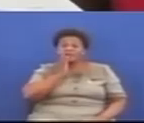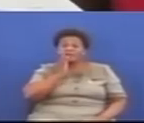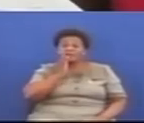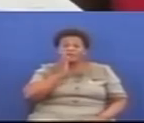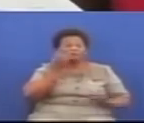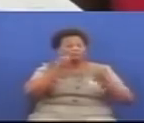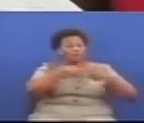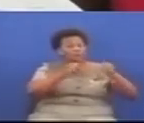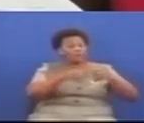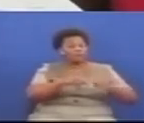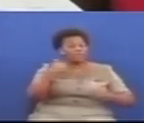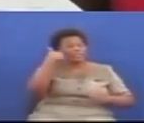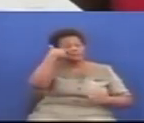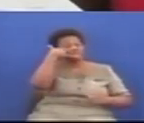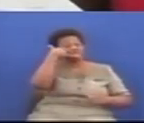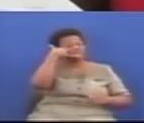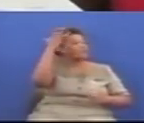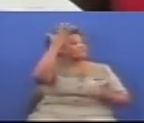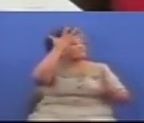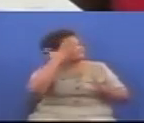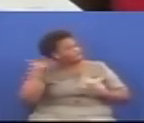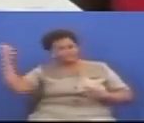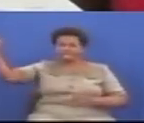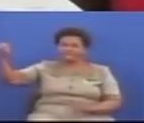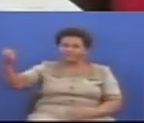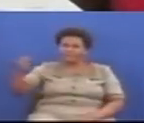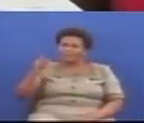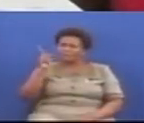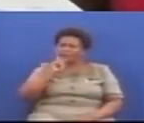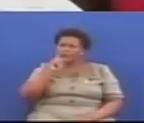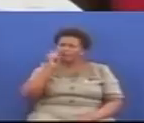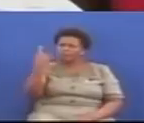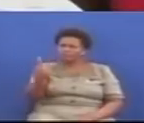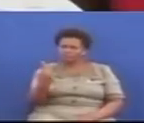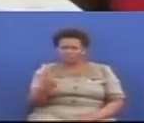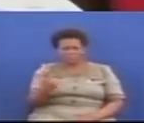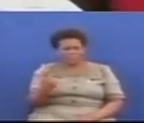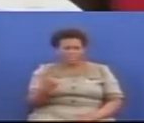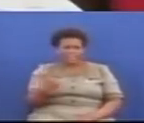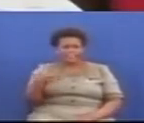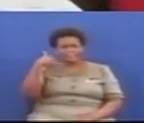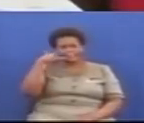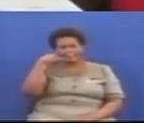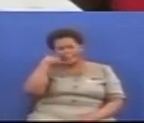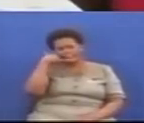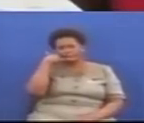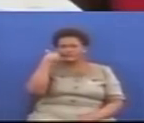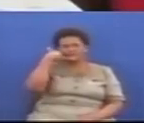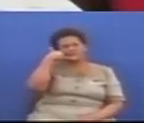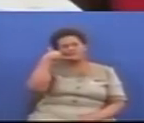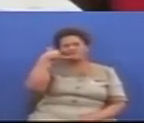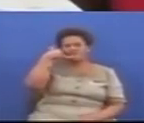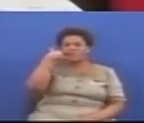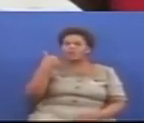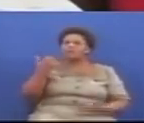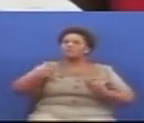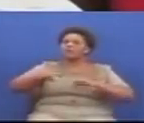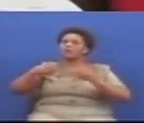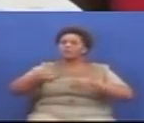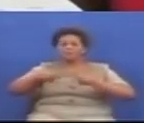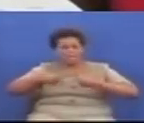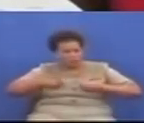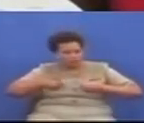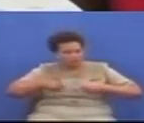D ninapokaa mie, mama moja alikuwa na simu, wamekuja watu wa bodaboda wamepora. Sasa hatua gani? Mheshimiwa